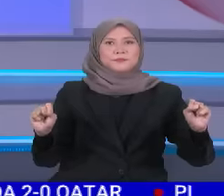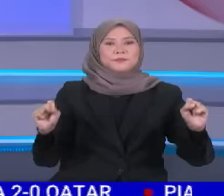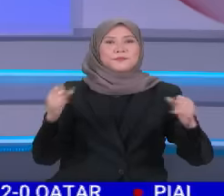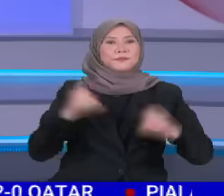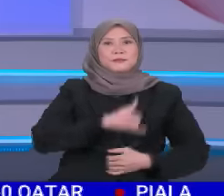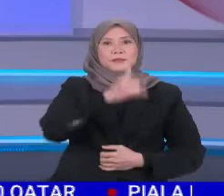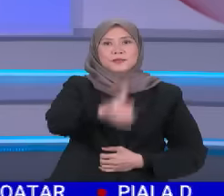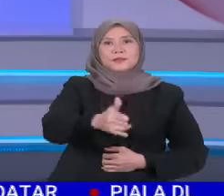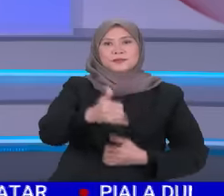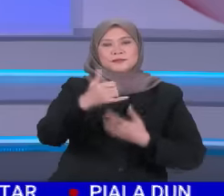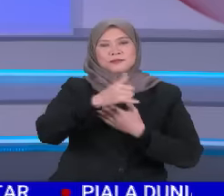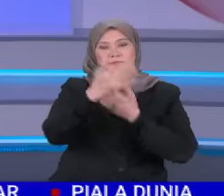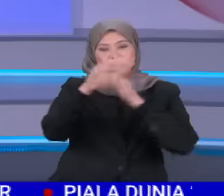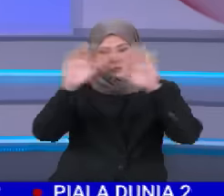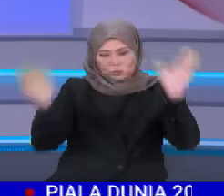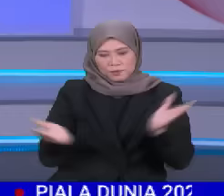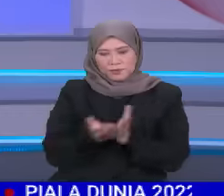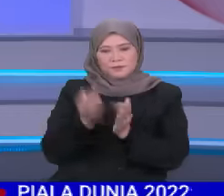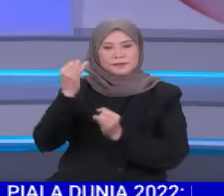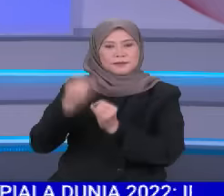jelajah dunia